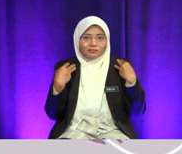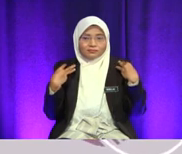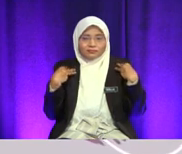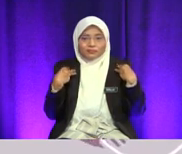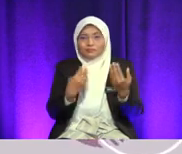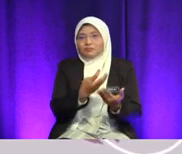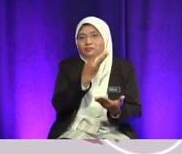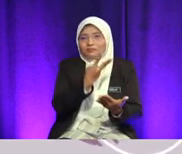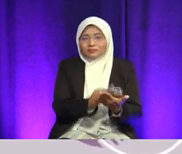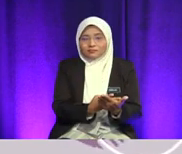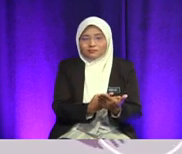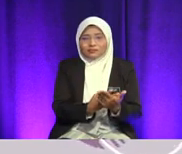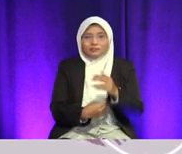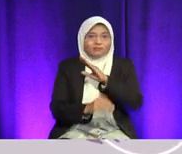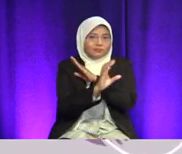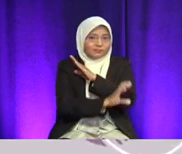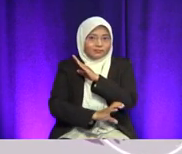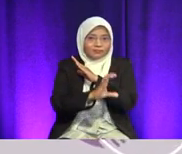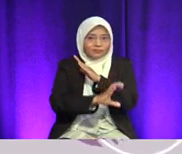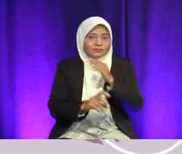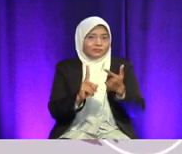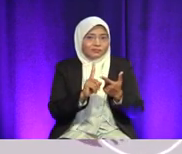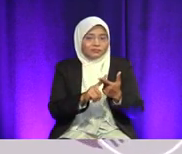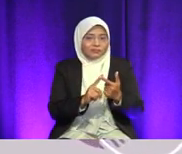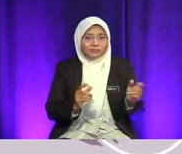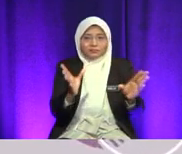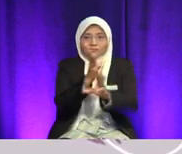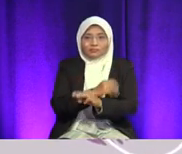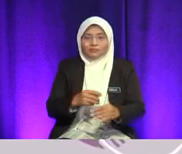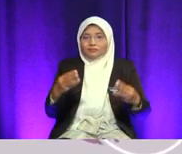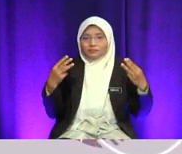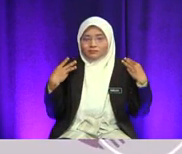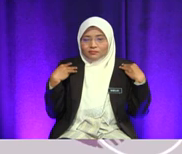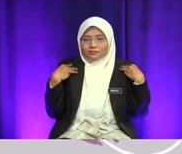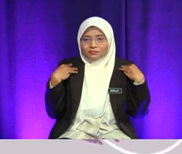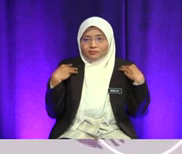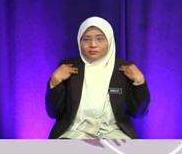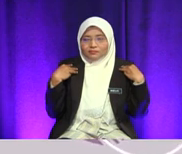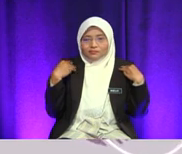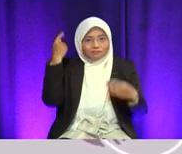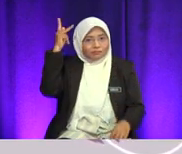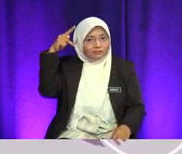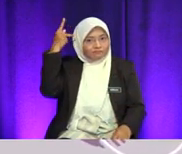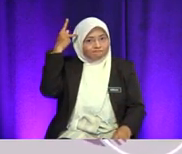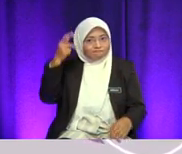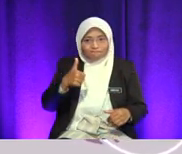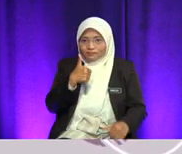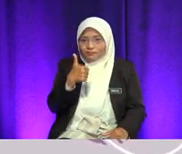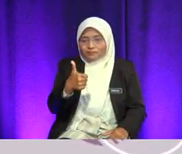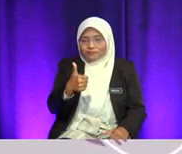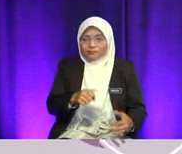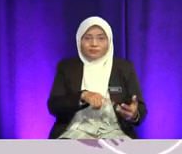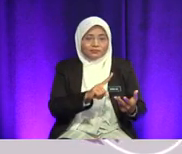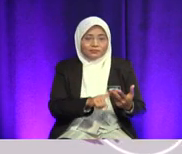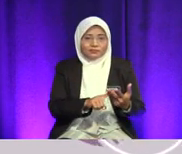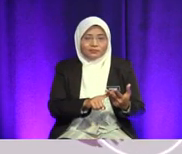selain itu dapat mewujudkan keadaan politik yang stabil seterusnya dapat mewujudkan rakyat